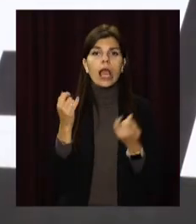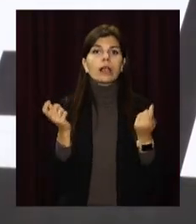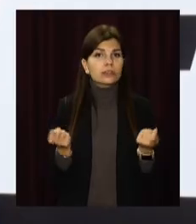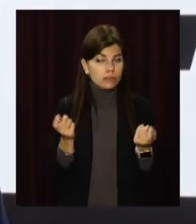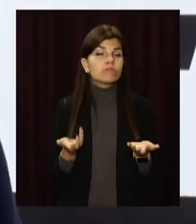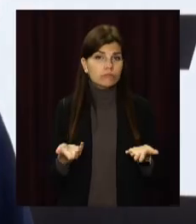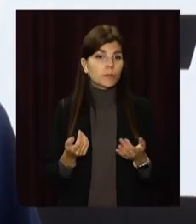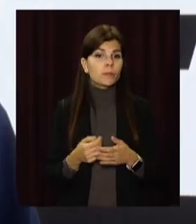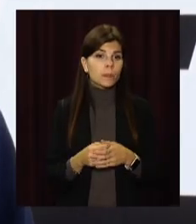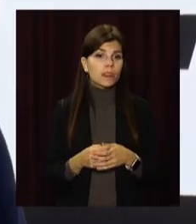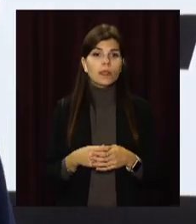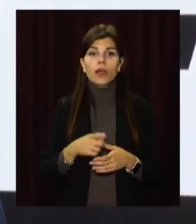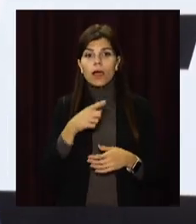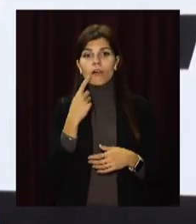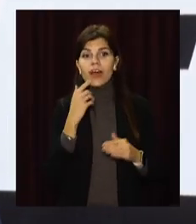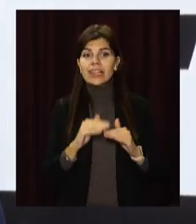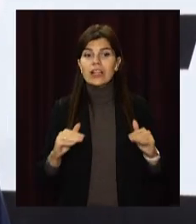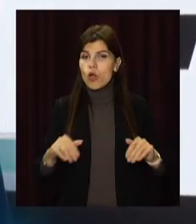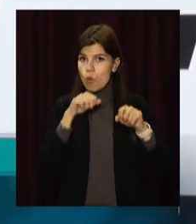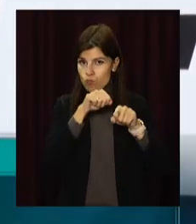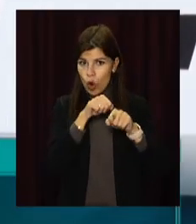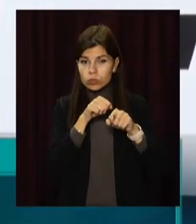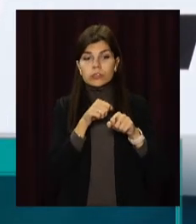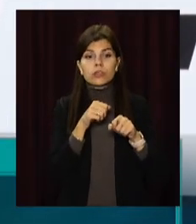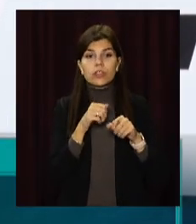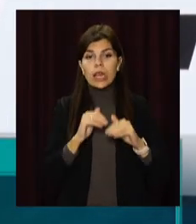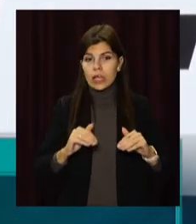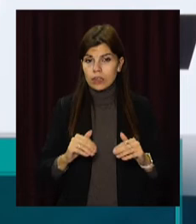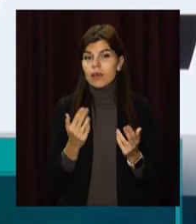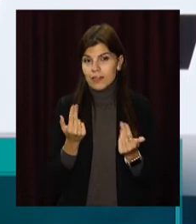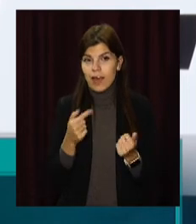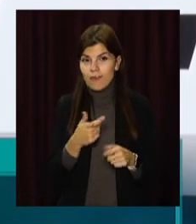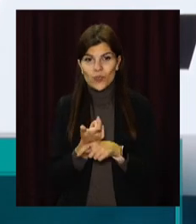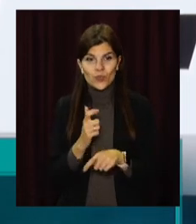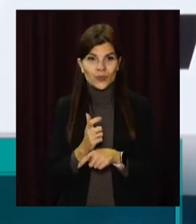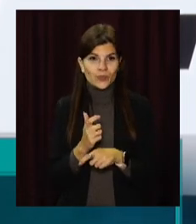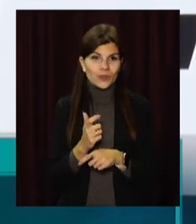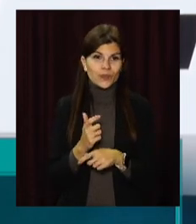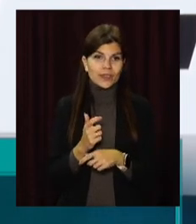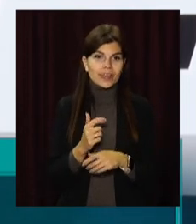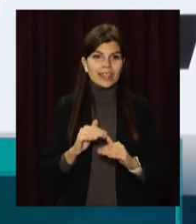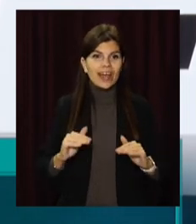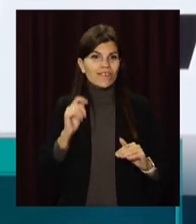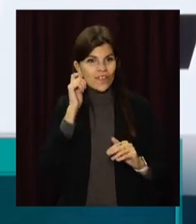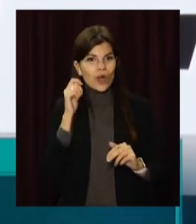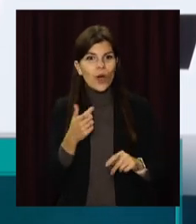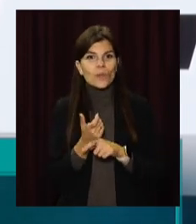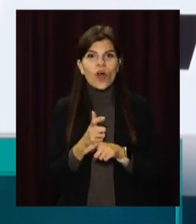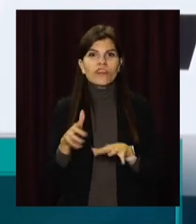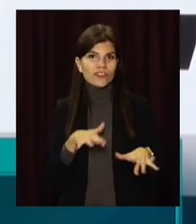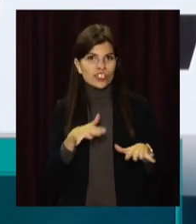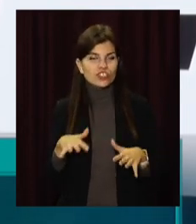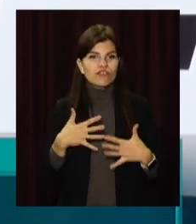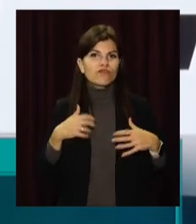прыгаю. Специфика детского бокса, дети, они, естественно, более в детском, ну, в детском возрасте, они более подвижны,